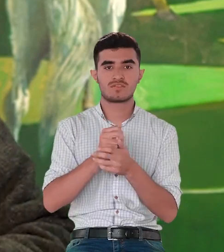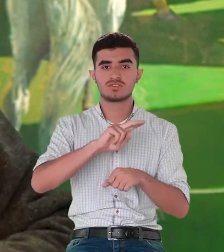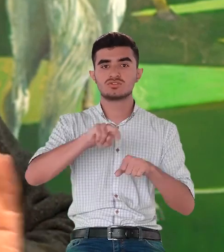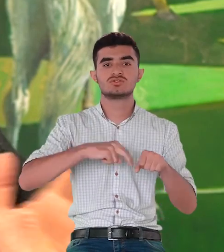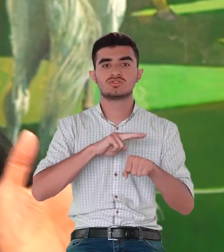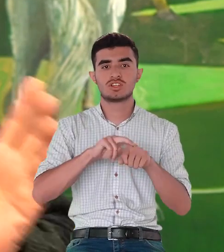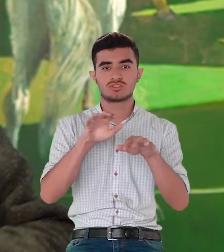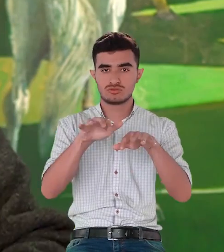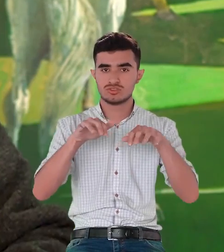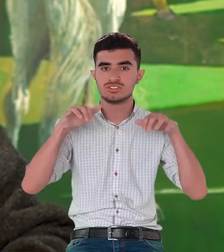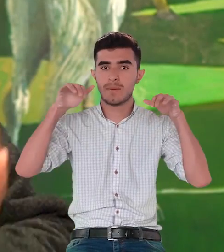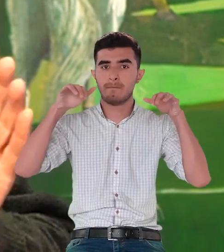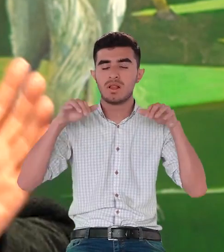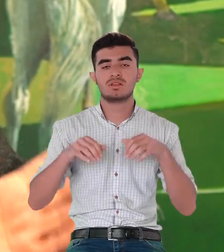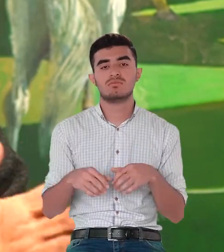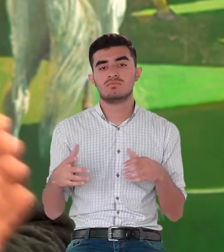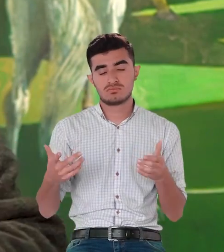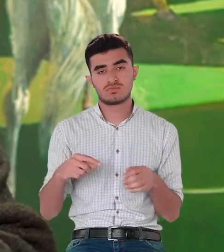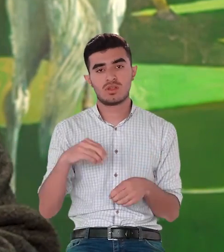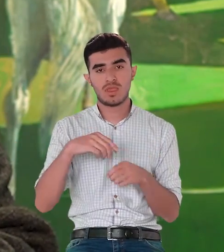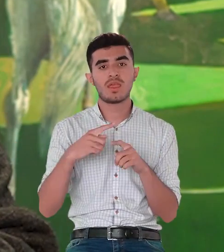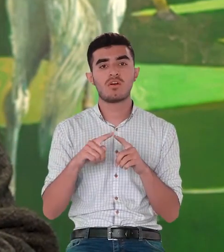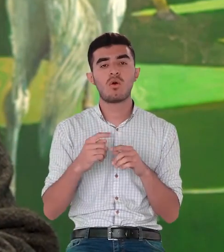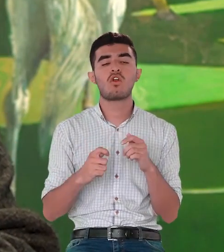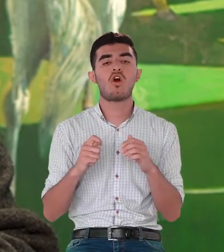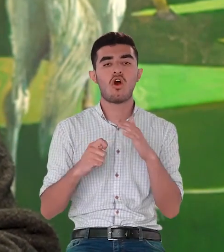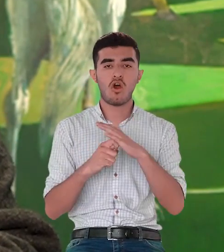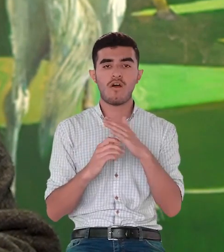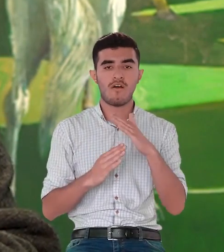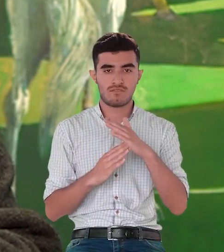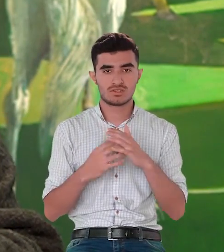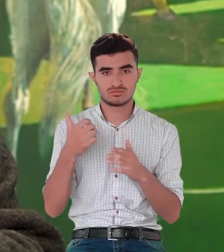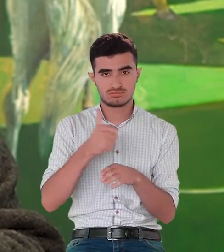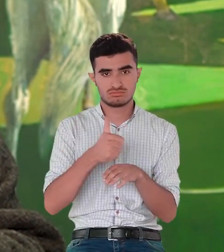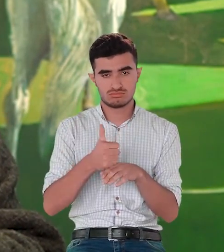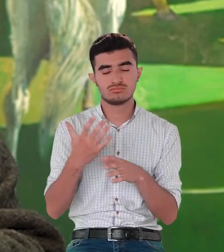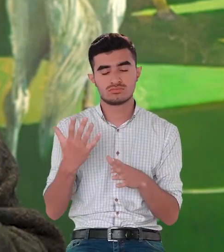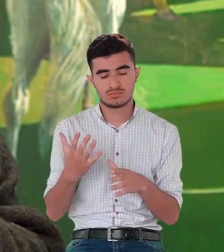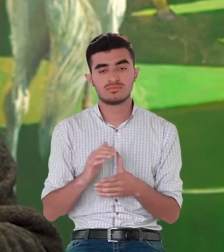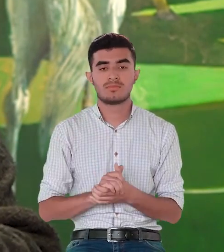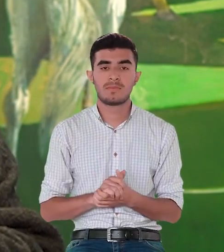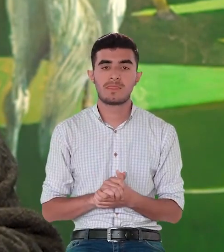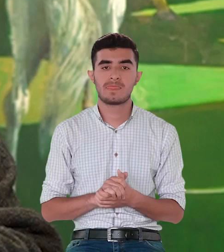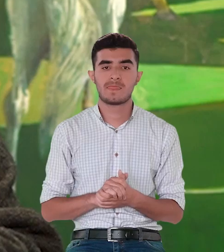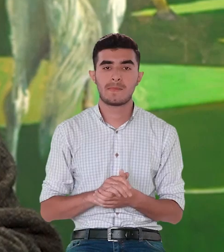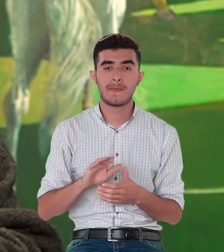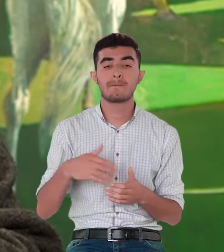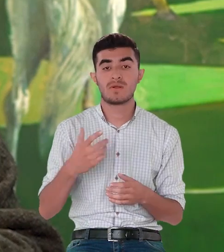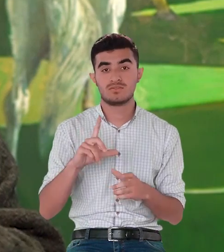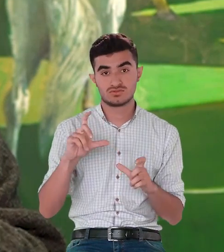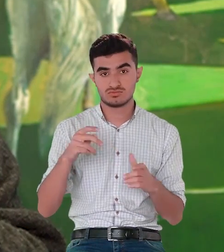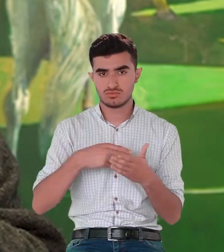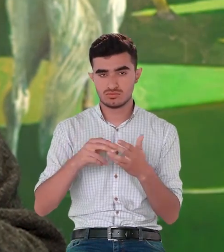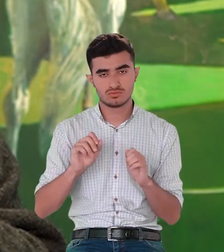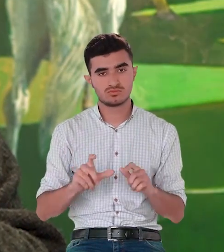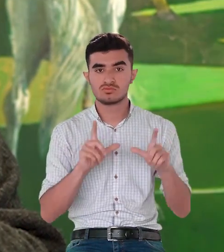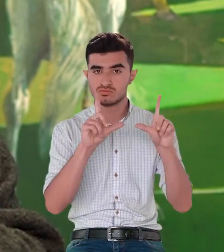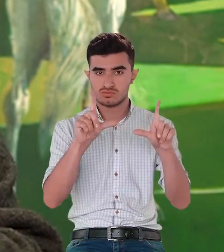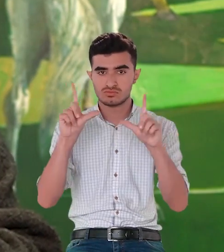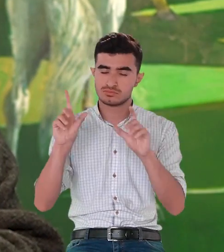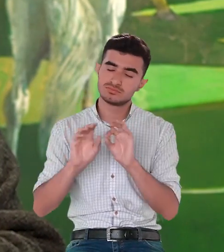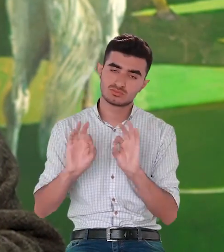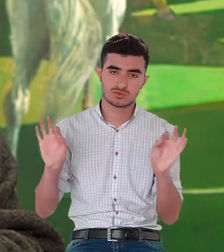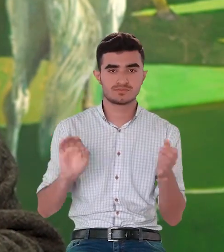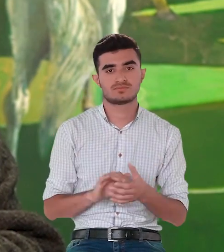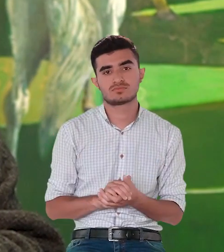اور اس کے ساتھ آفیسر بھی تھے. تو وہ ان کو مل گیا اور وہ اس میں وہ لگ گئی. اور وہ جب بھی